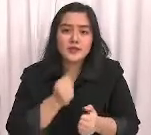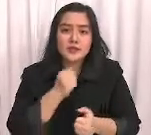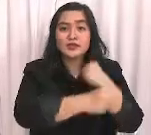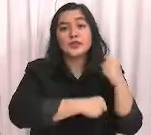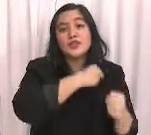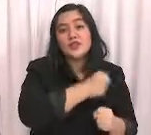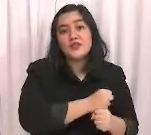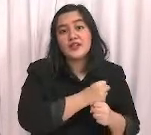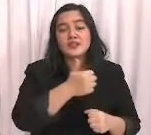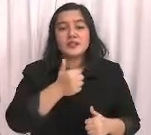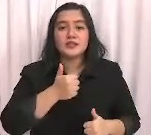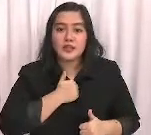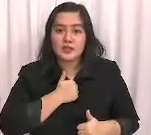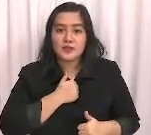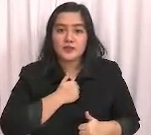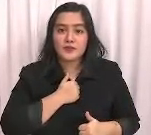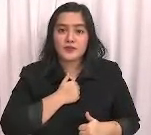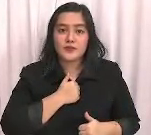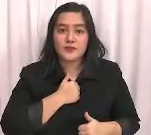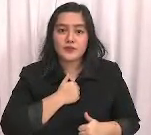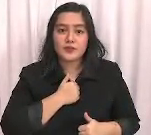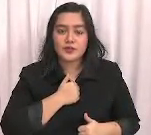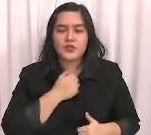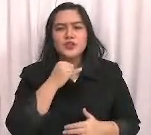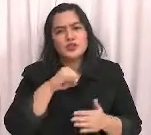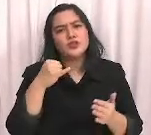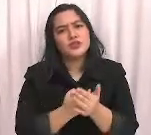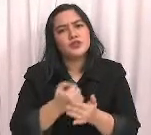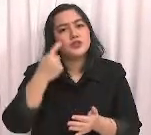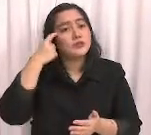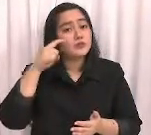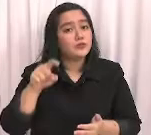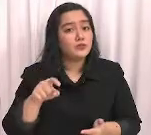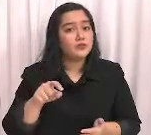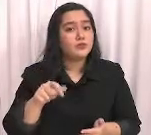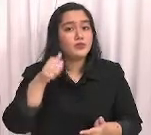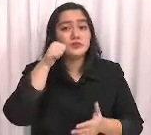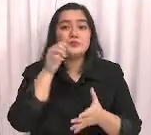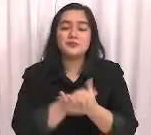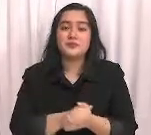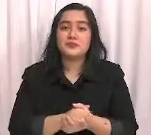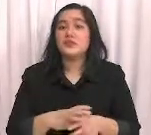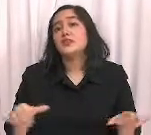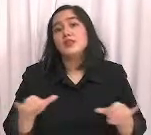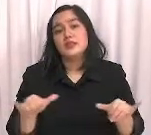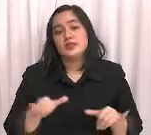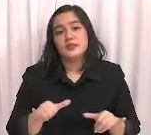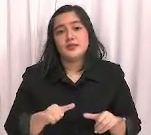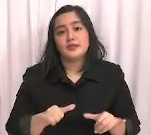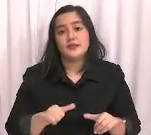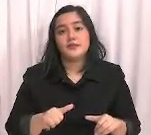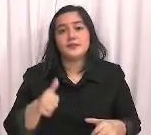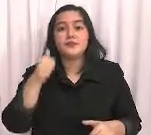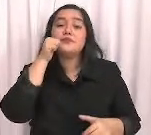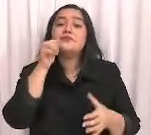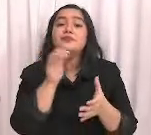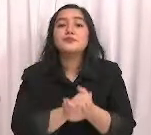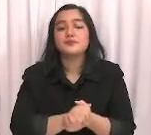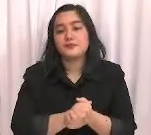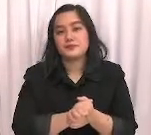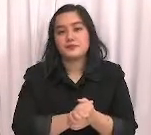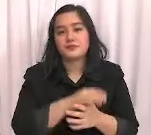kanyang buhay alang-alang sa kanyang asawa. Amen. Ang tindi nito, ano. Kasi ano po yun eh, stressful po yun yung mag-share